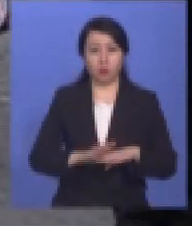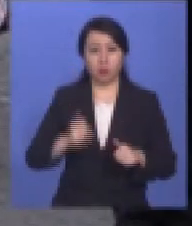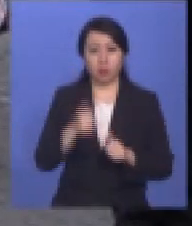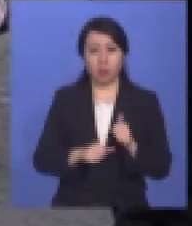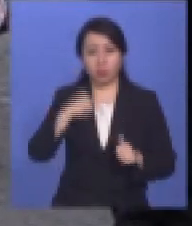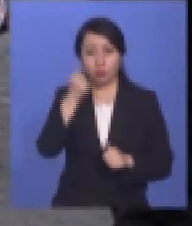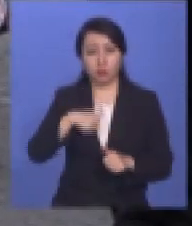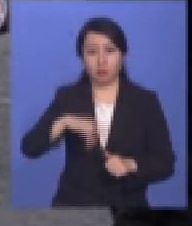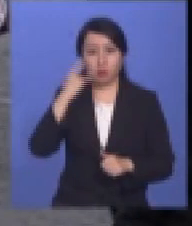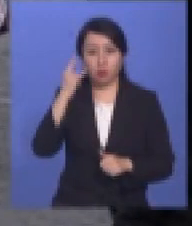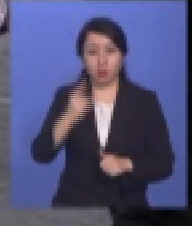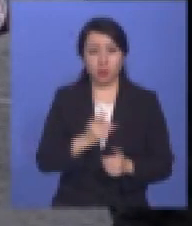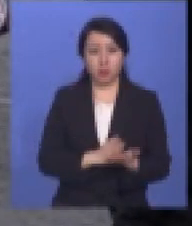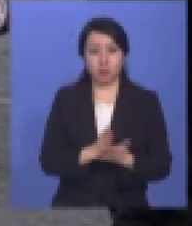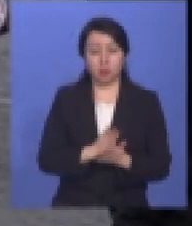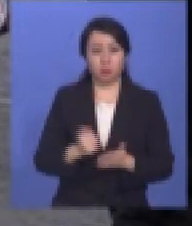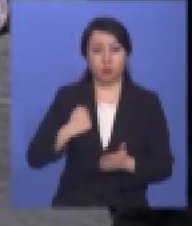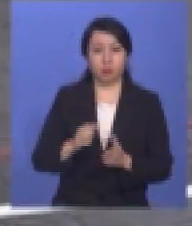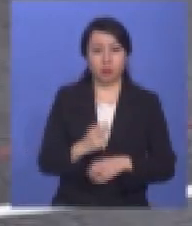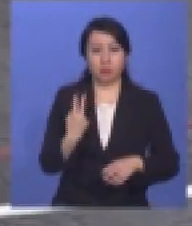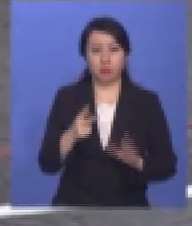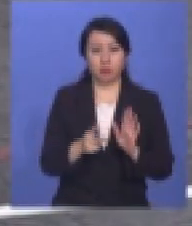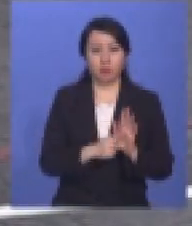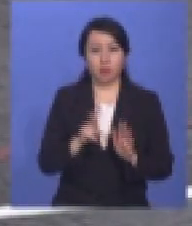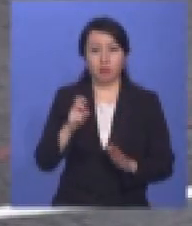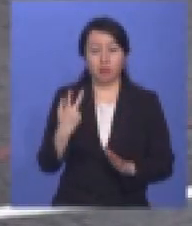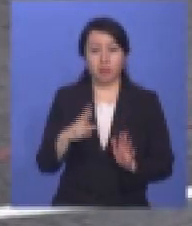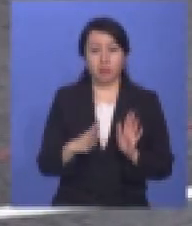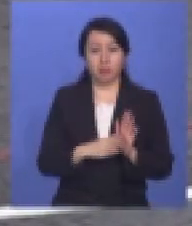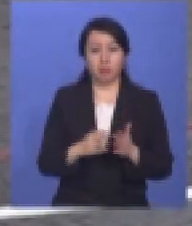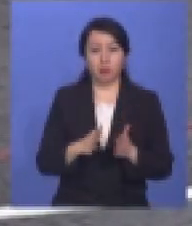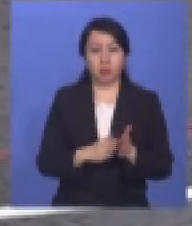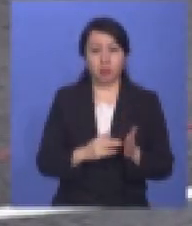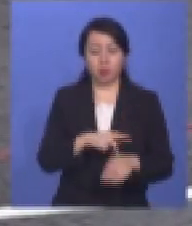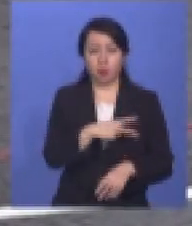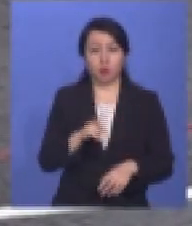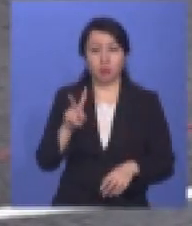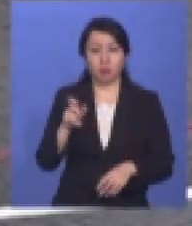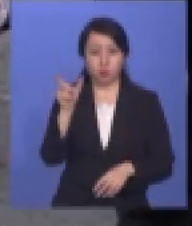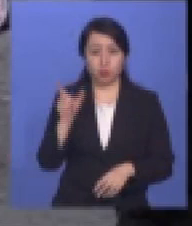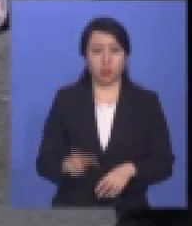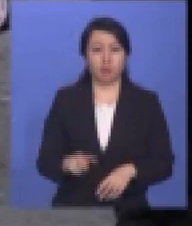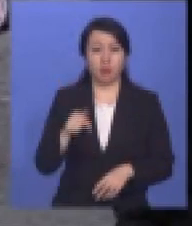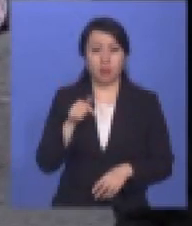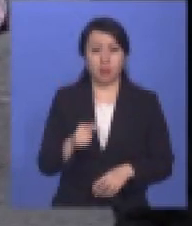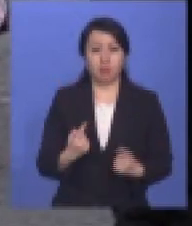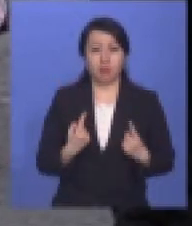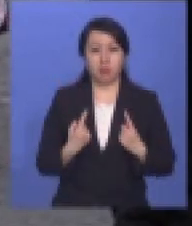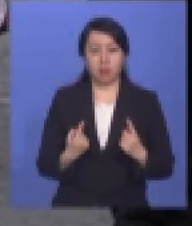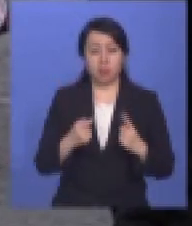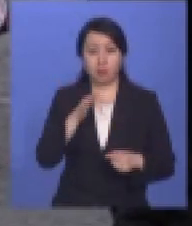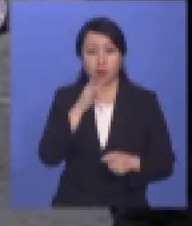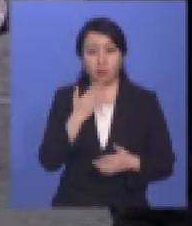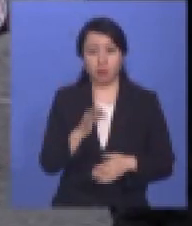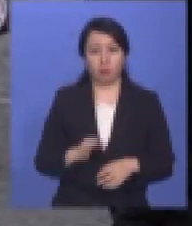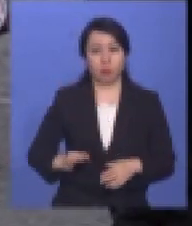год со всего Казахстана на службу в воинскую часть 28-237 призываются порядка 200 человек. Из них в настоящее время от